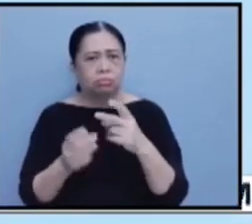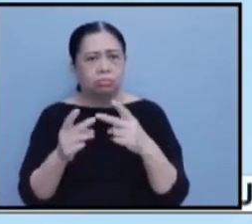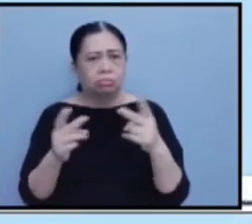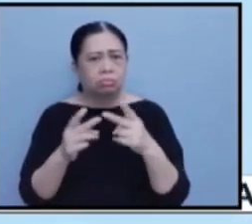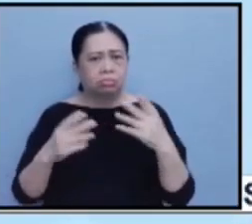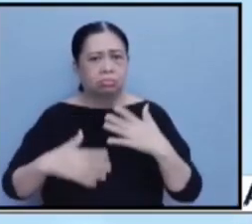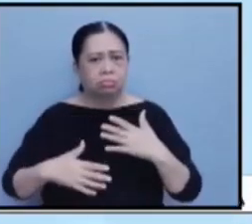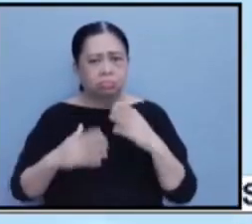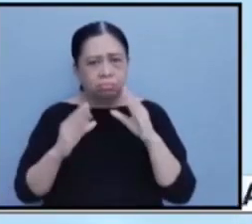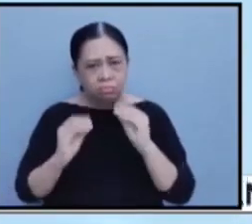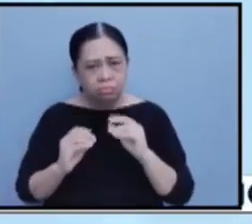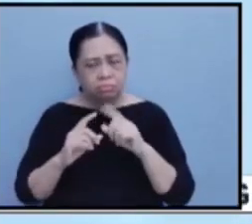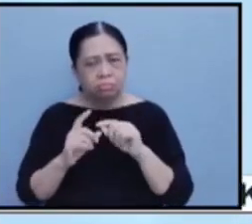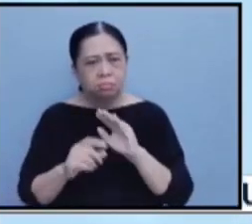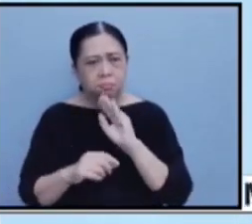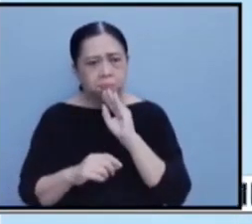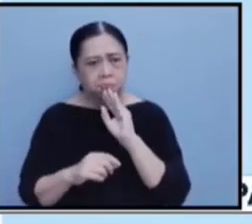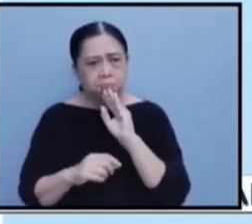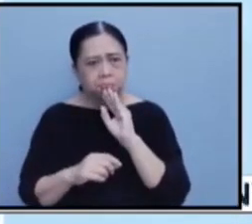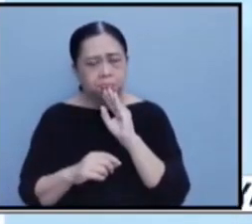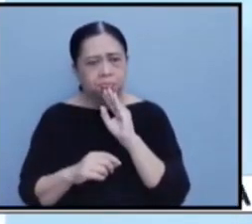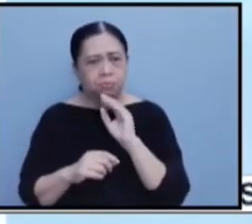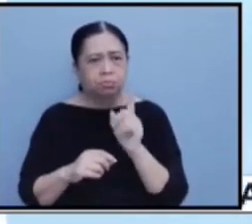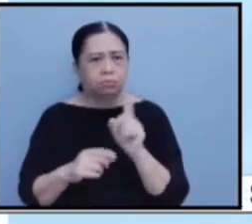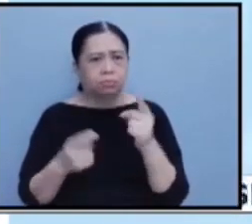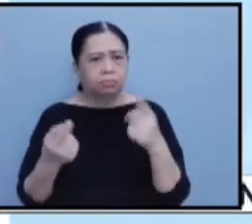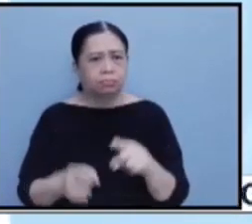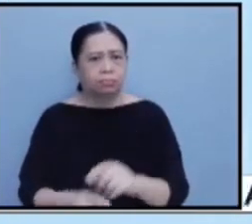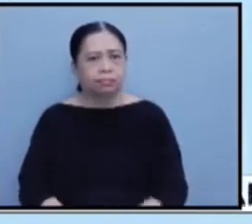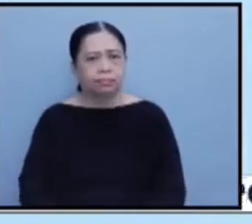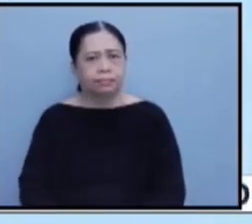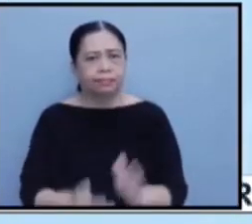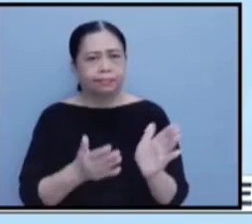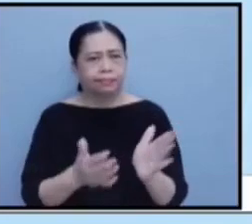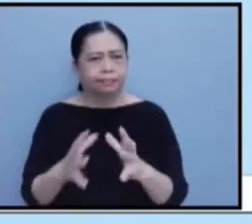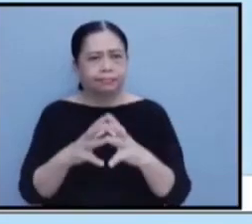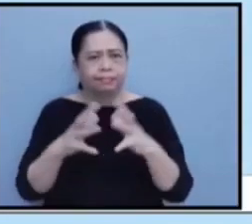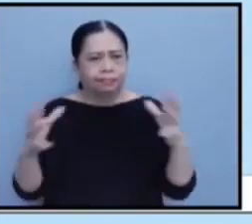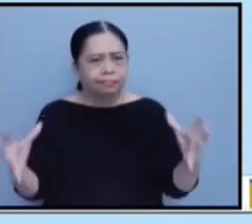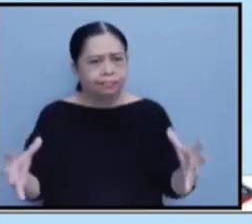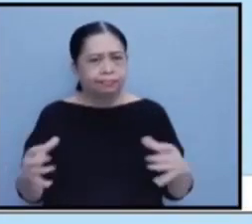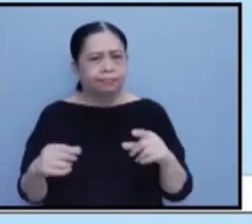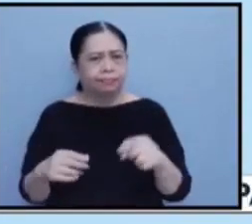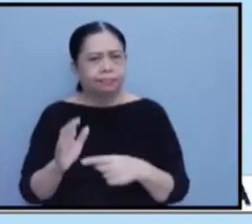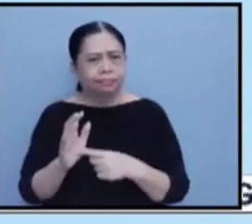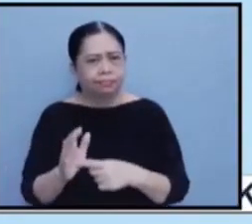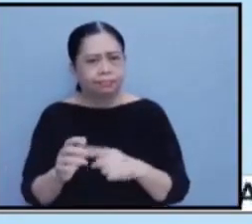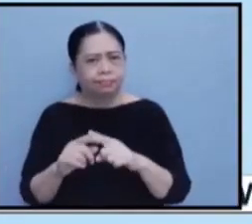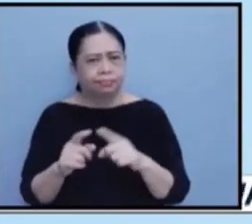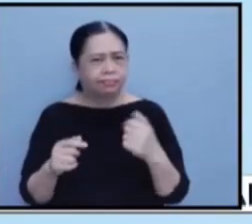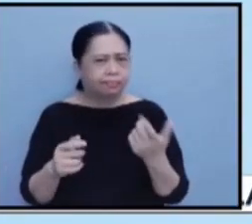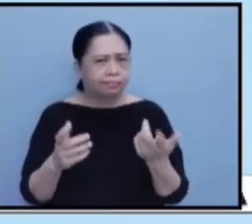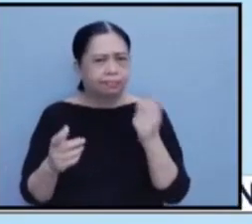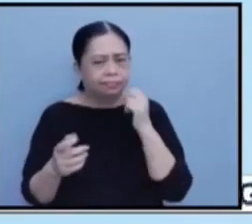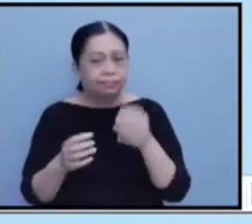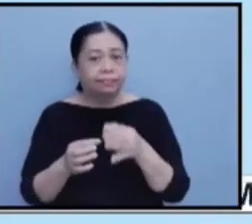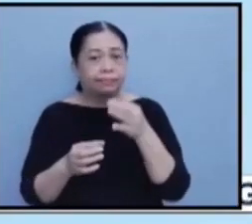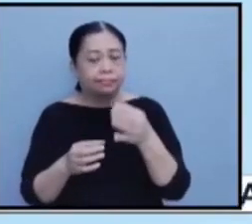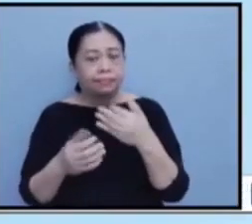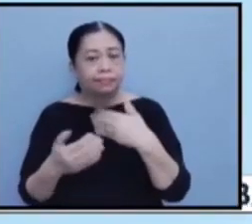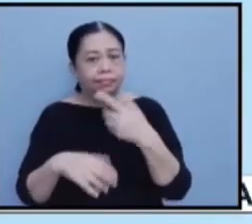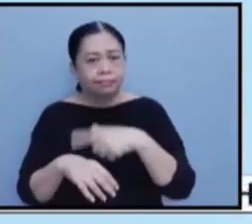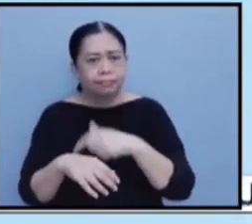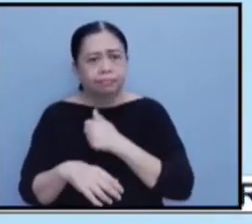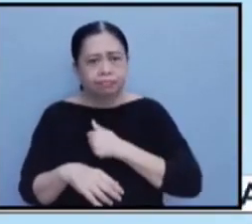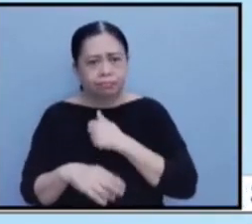and disappointed with what happened. I was preparing a lot for the show, but there is always next time. So please, I hope you